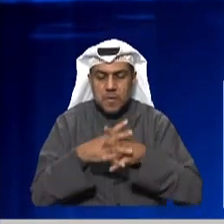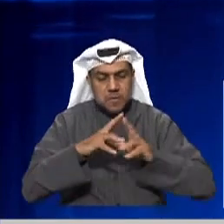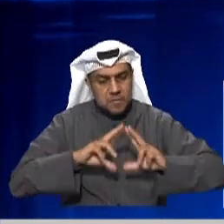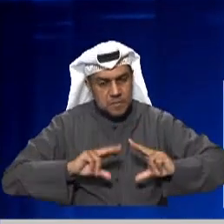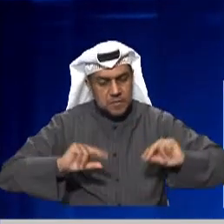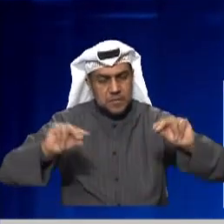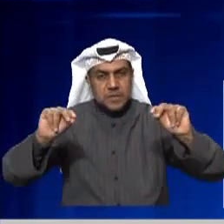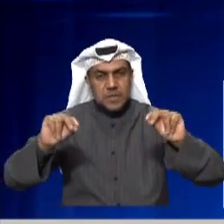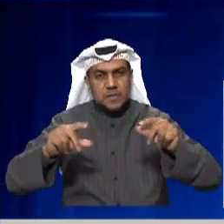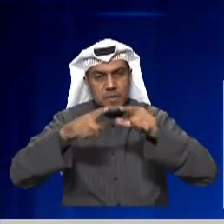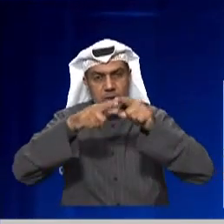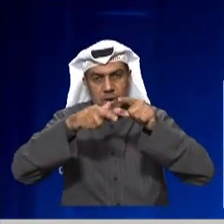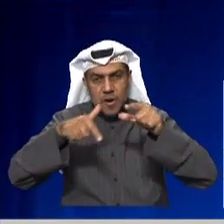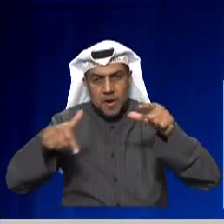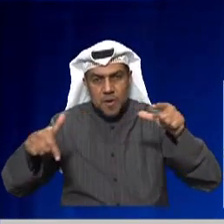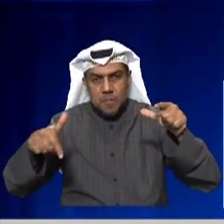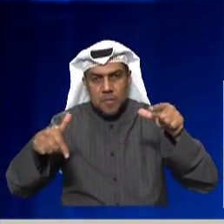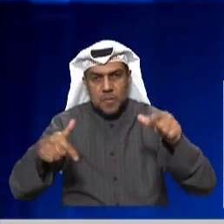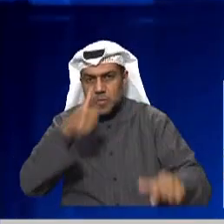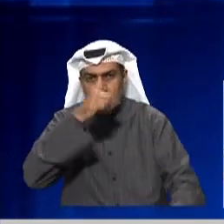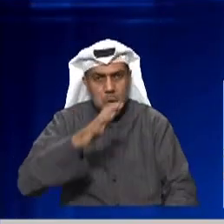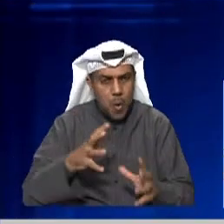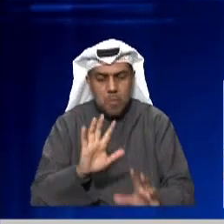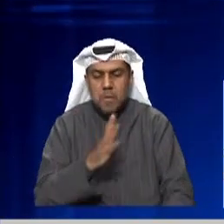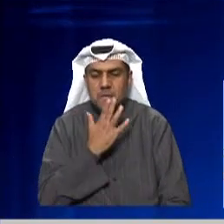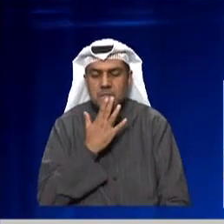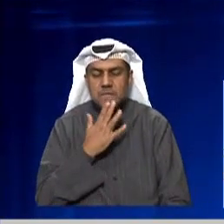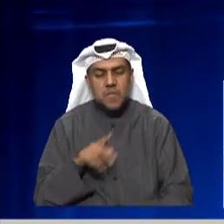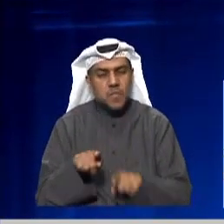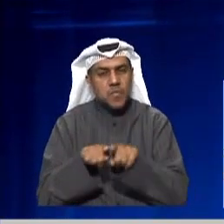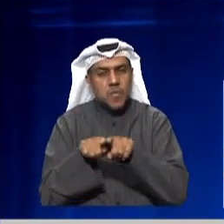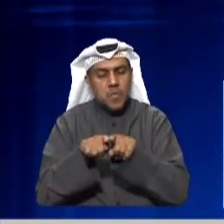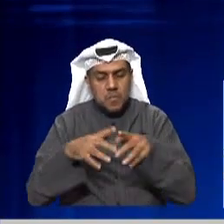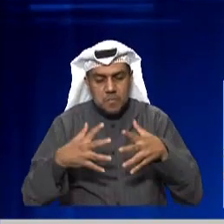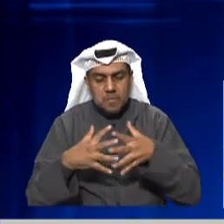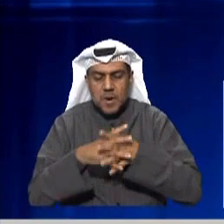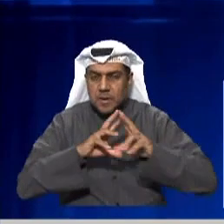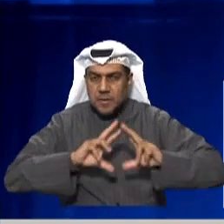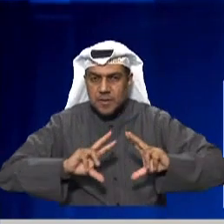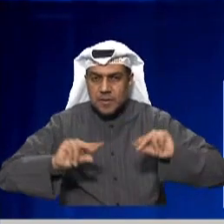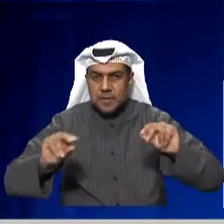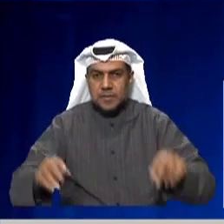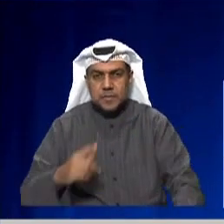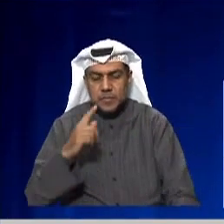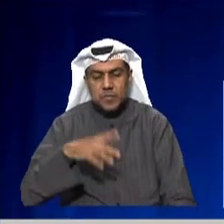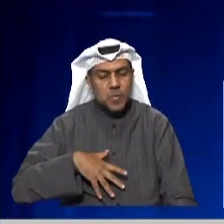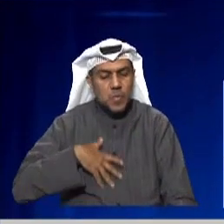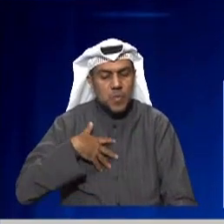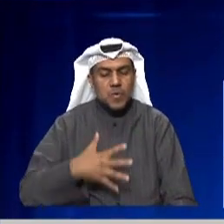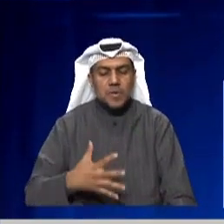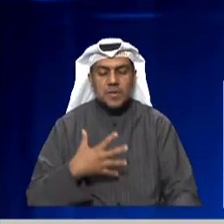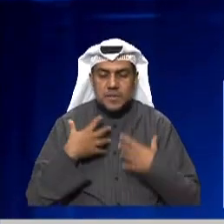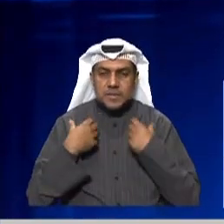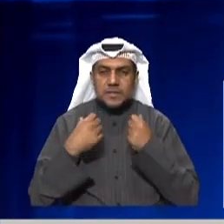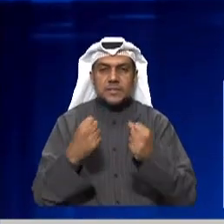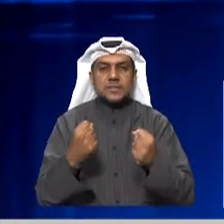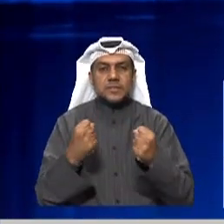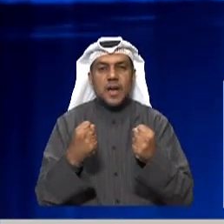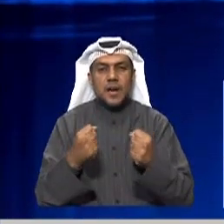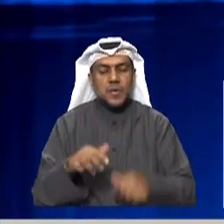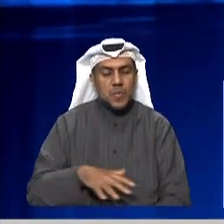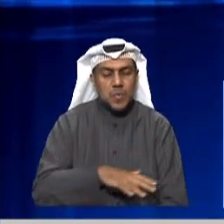المنتخبات المشاركة في هذه البطولة، متمنيا سموه رعاه الله لهما وافر الصحة والعافية